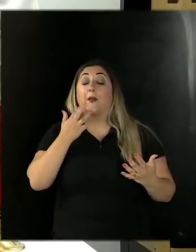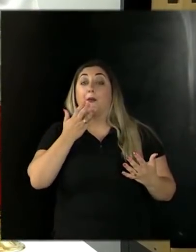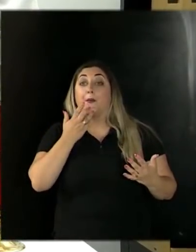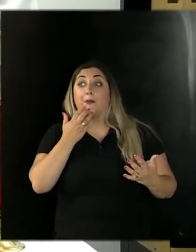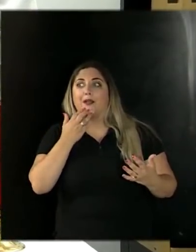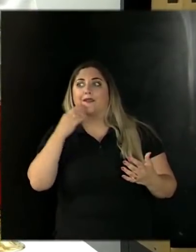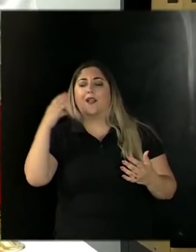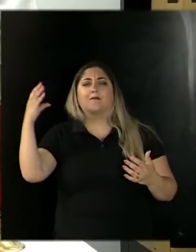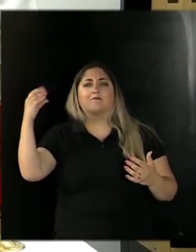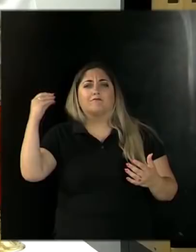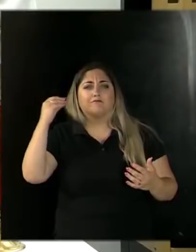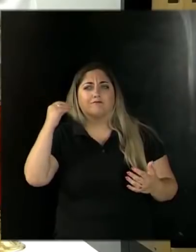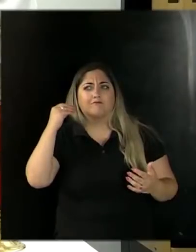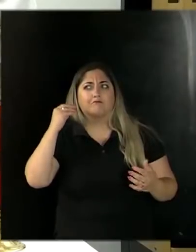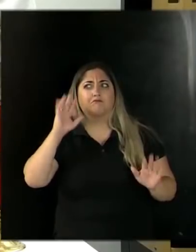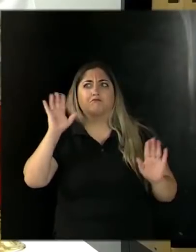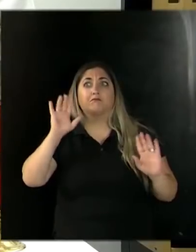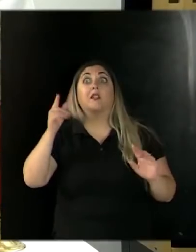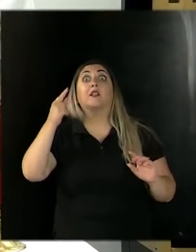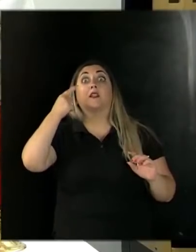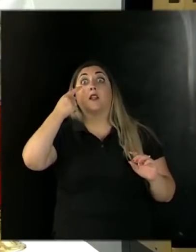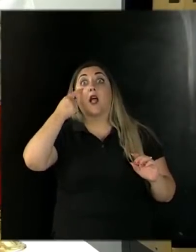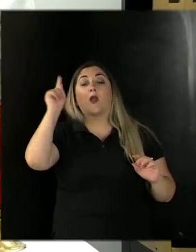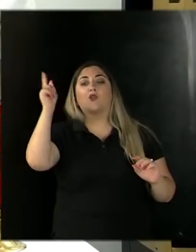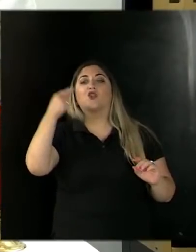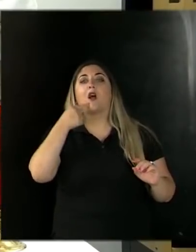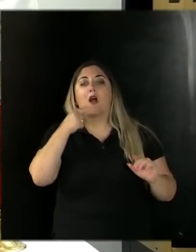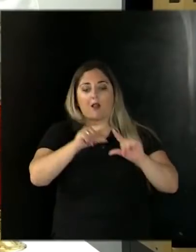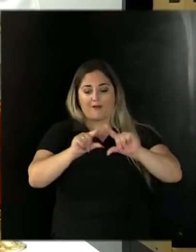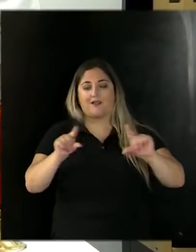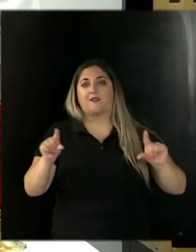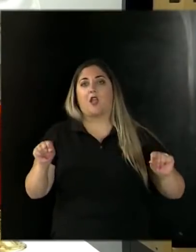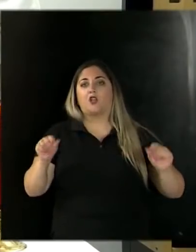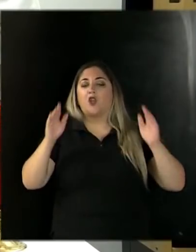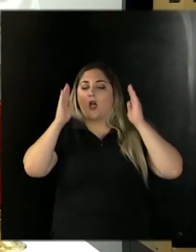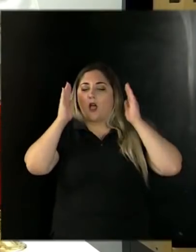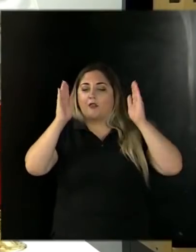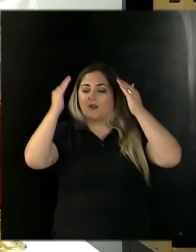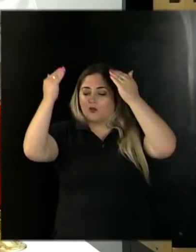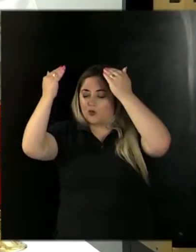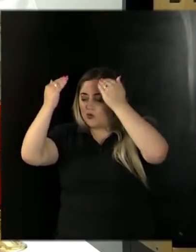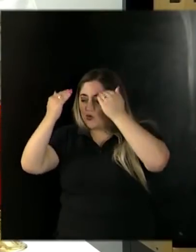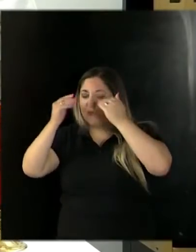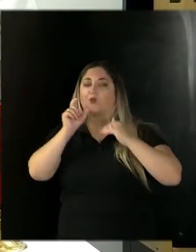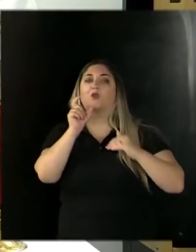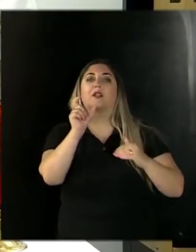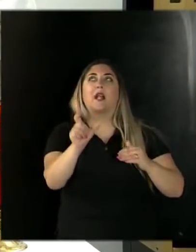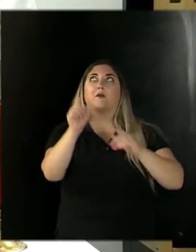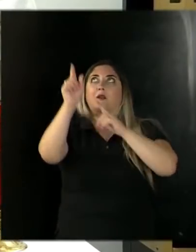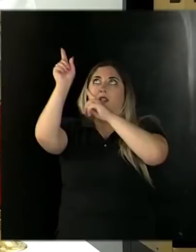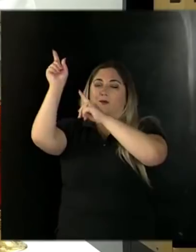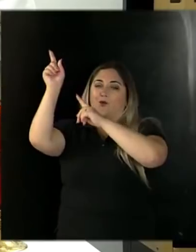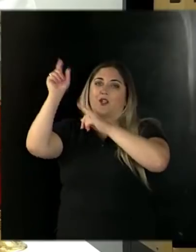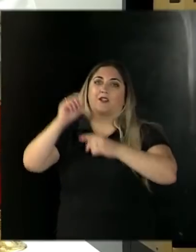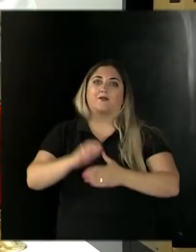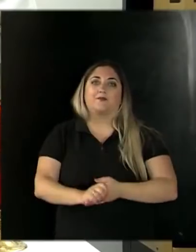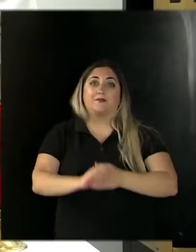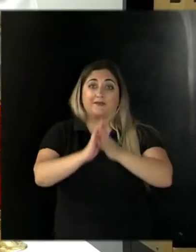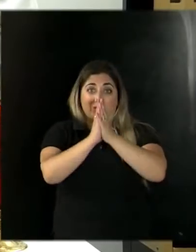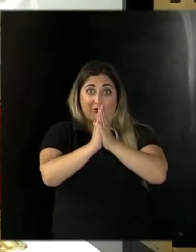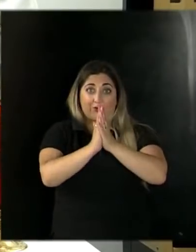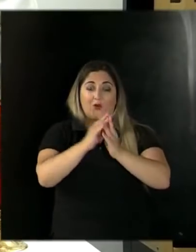f'minu dak li qed ikellimna f'ismu, imma nissemgħu b'umiltà il-kelma li qed jgħidilna l-mulej.